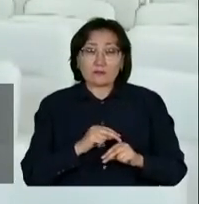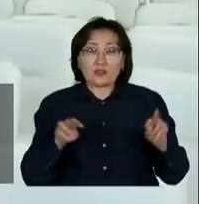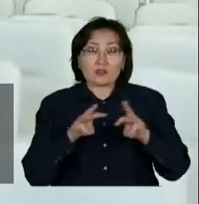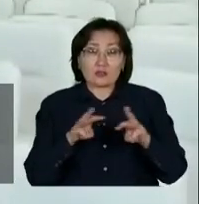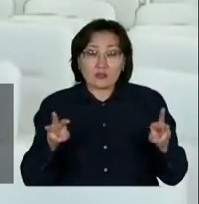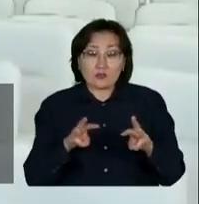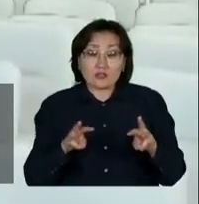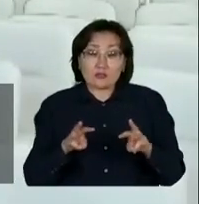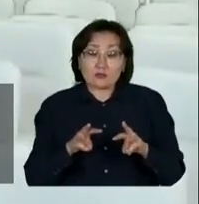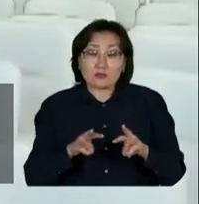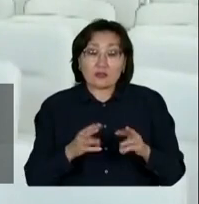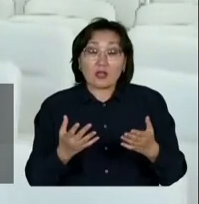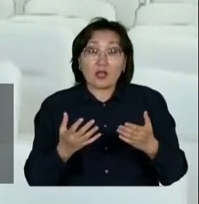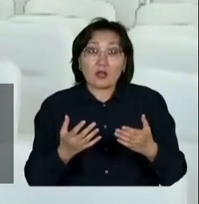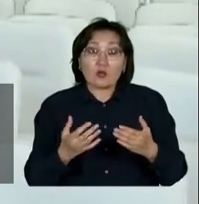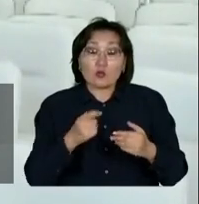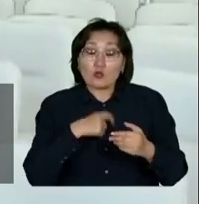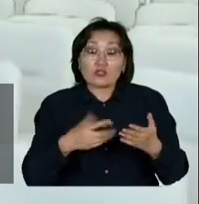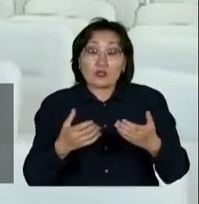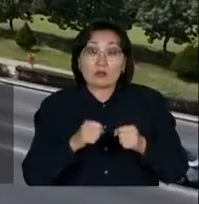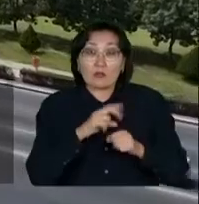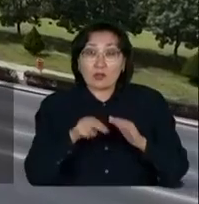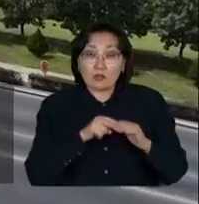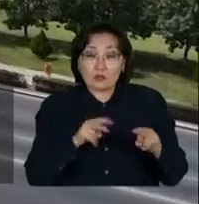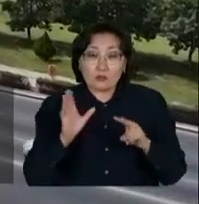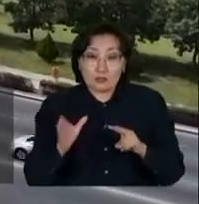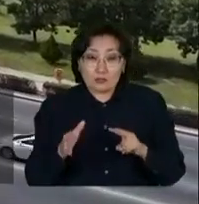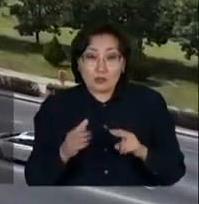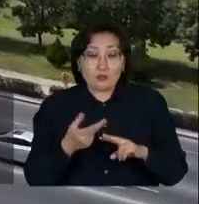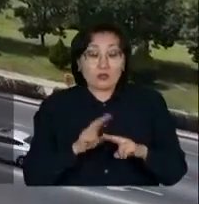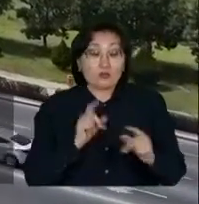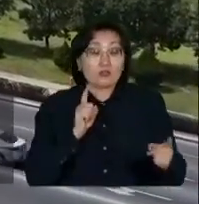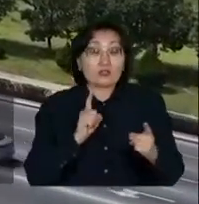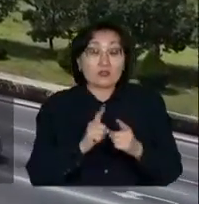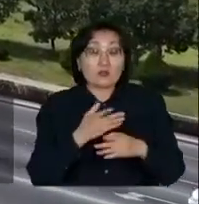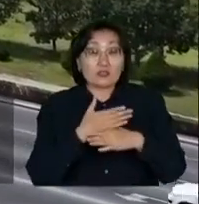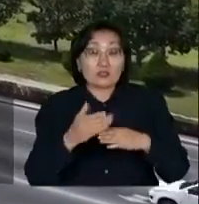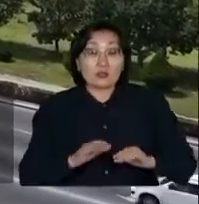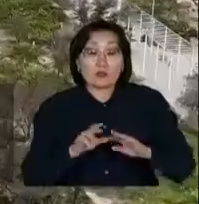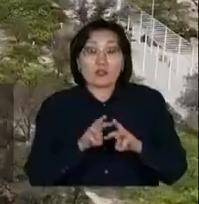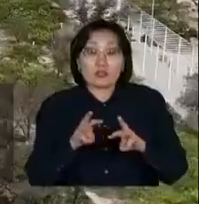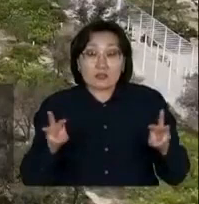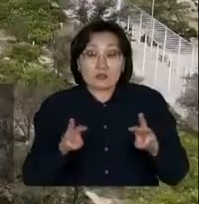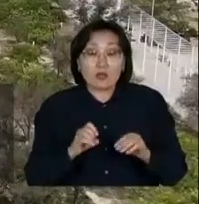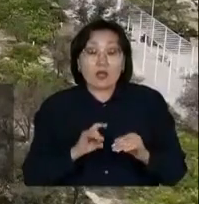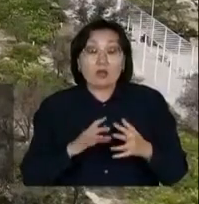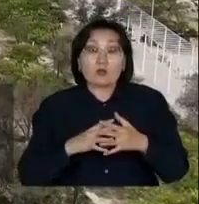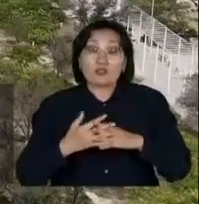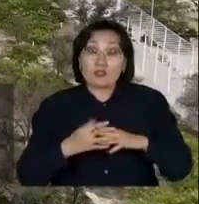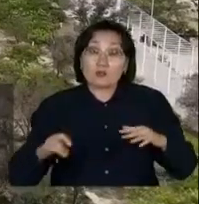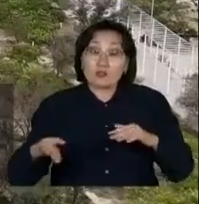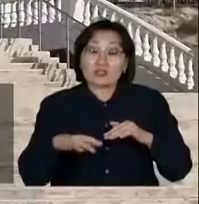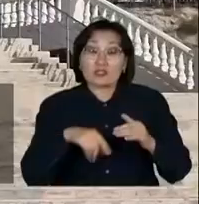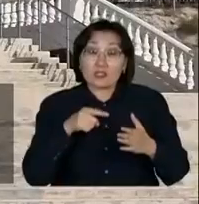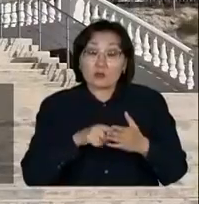министрлік құзыретіне алып, бақылауға аламыз. Айта кетейік, бұл кездесуден соң вице-министр әр ауыл мен аудан